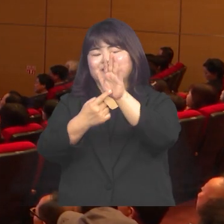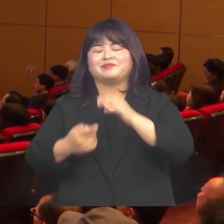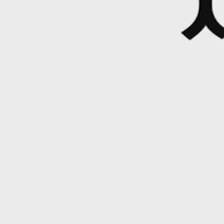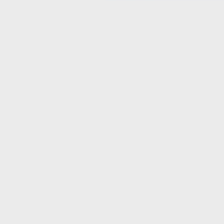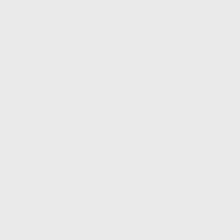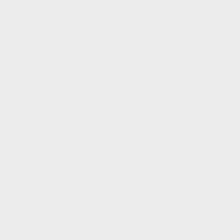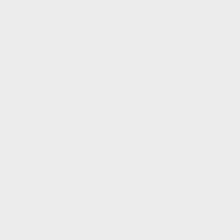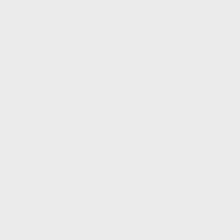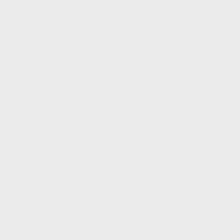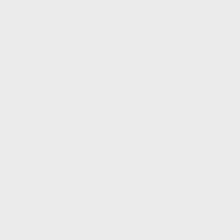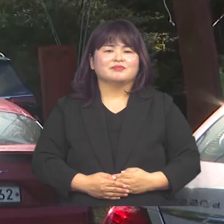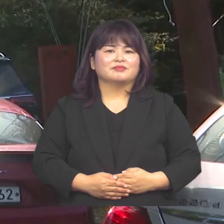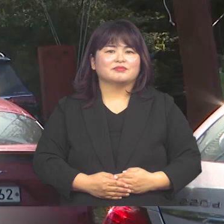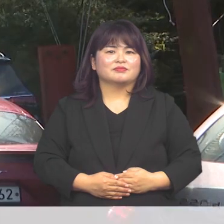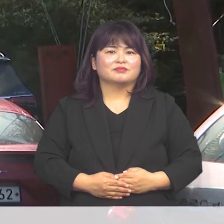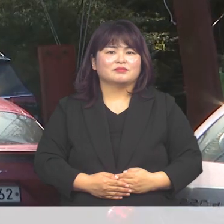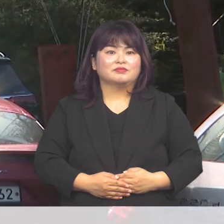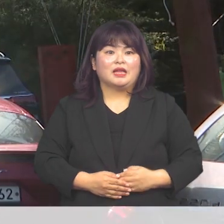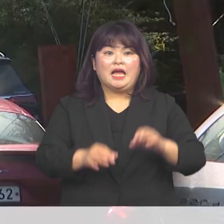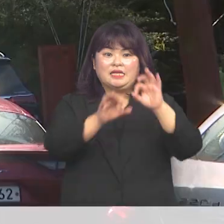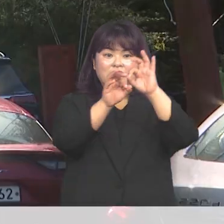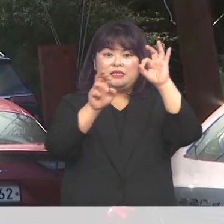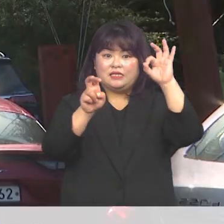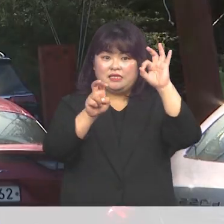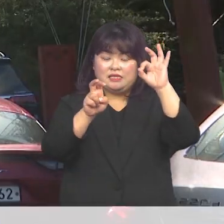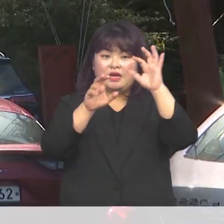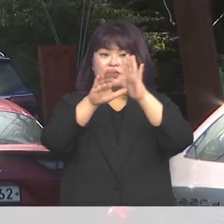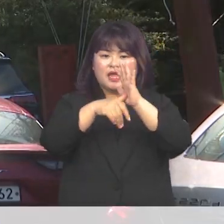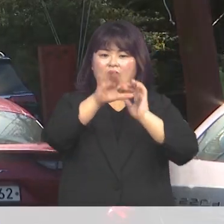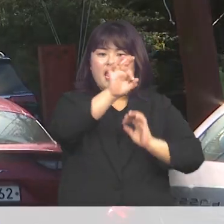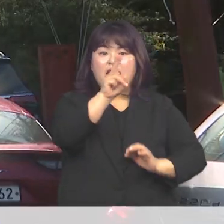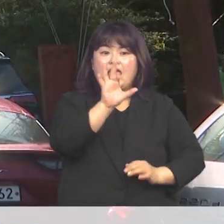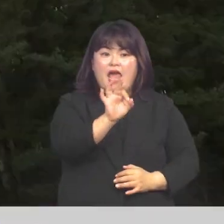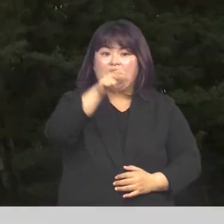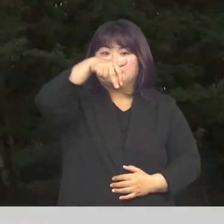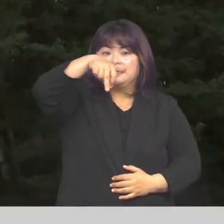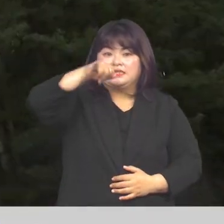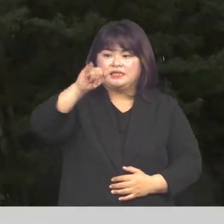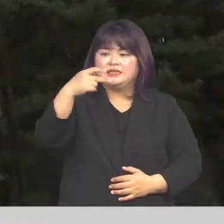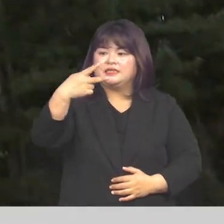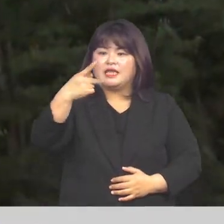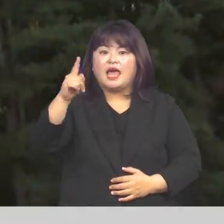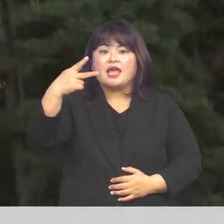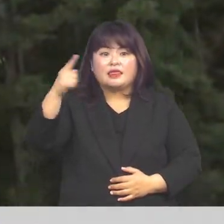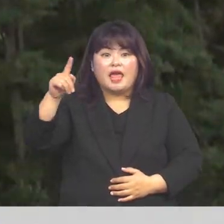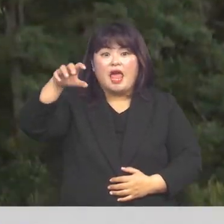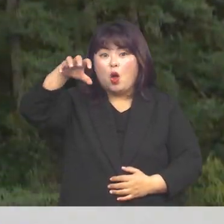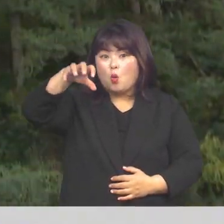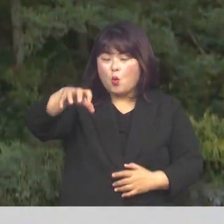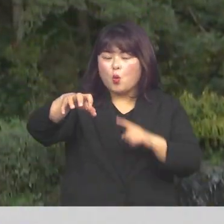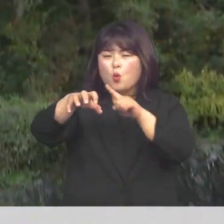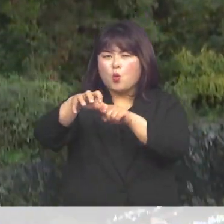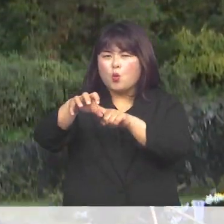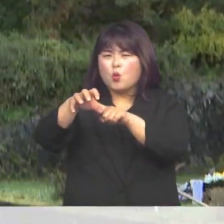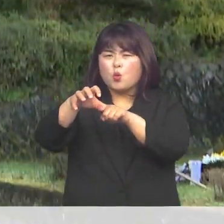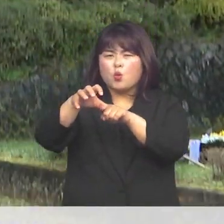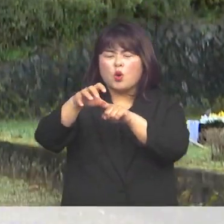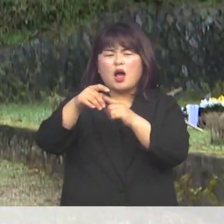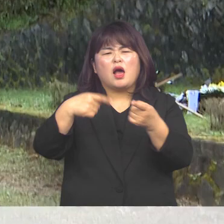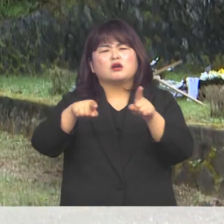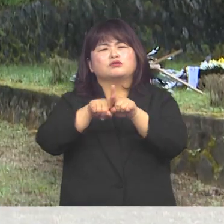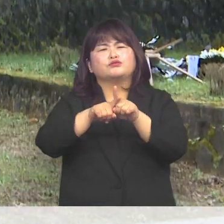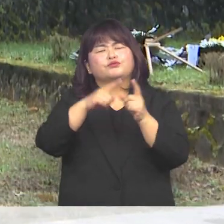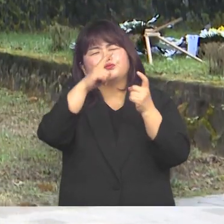말했습니다. 지난 20일 서인구 양지면 대대리에서 제43회 자유수호 희생자